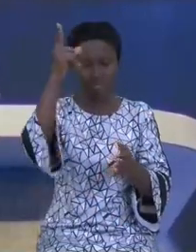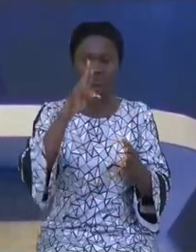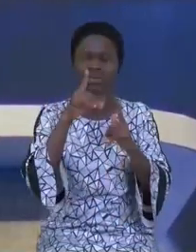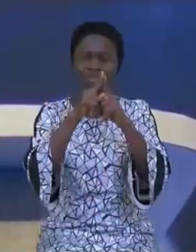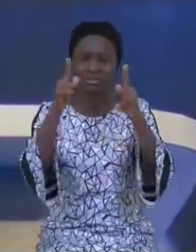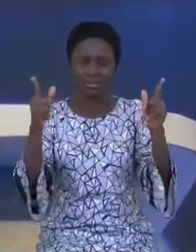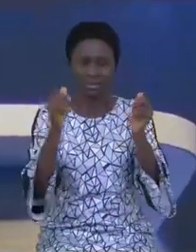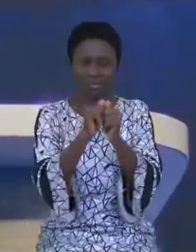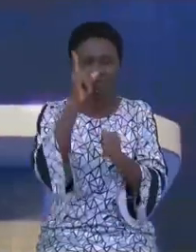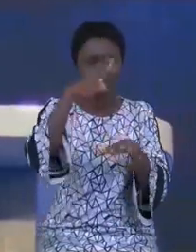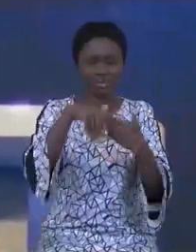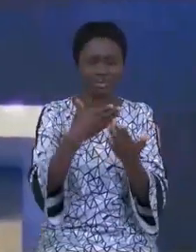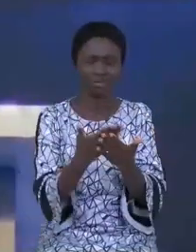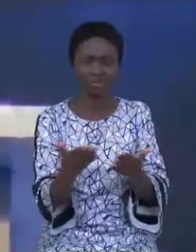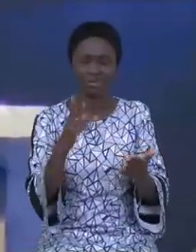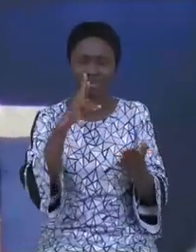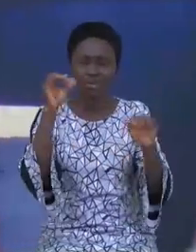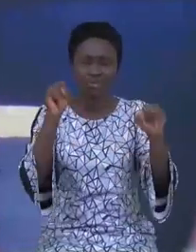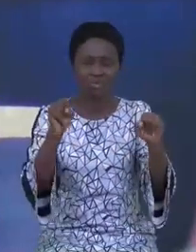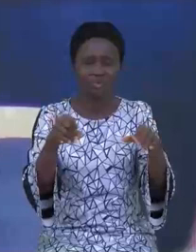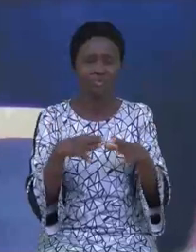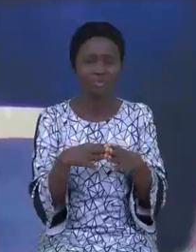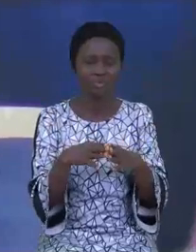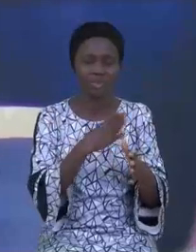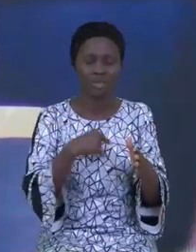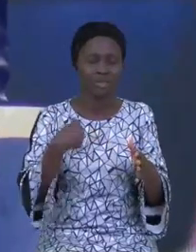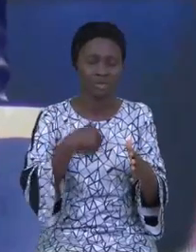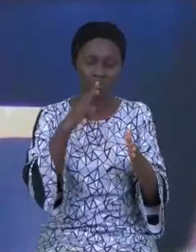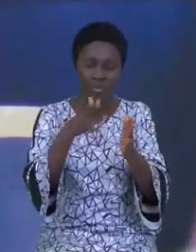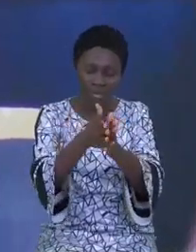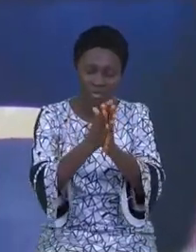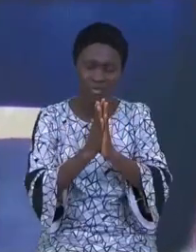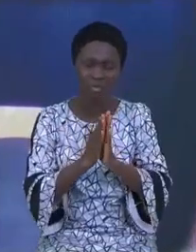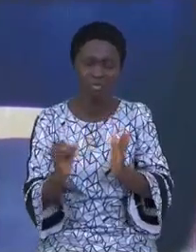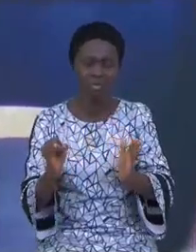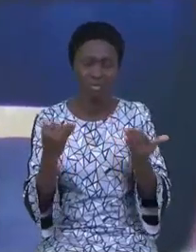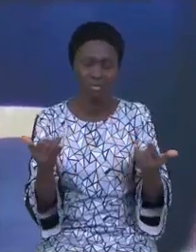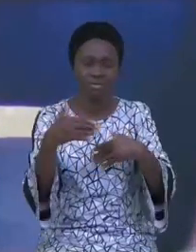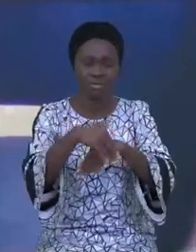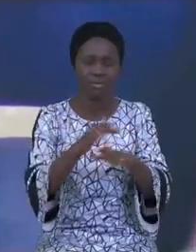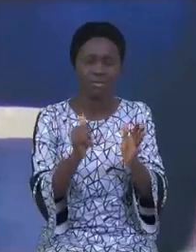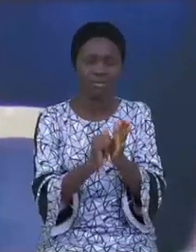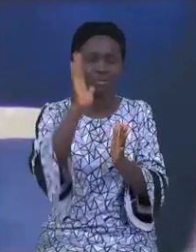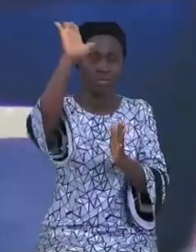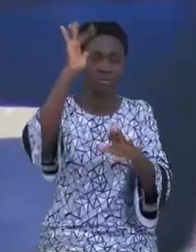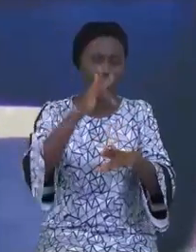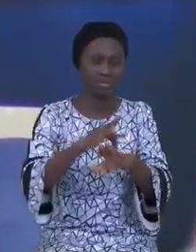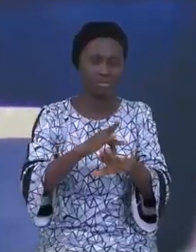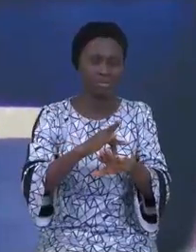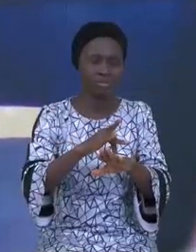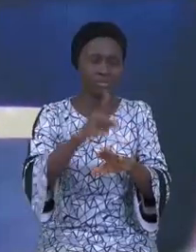Avec toi, tout est possible. Demandons ce soir que tu touches chaque